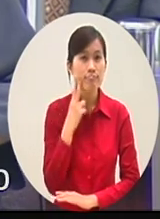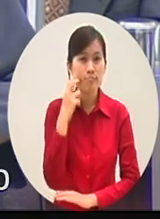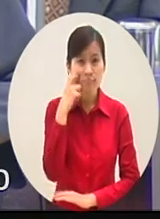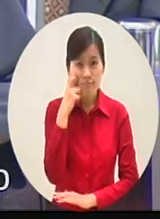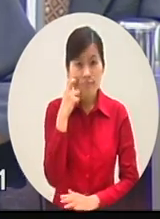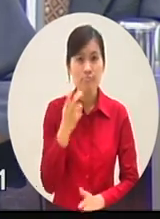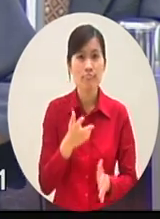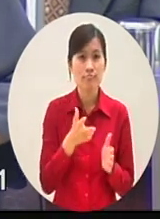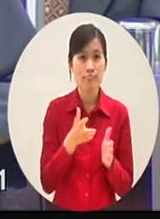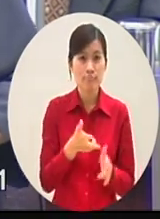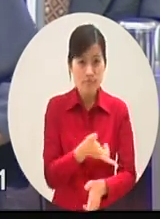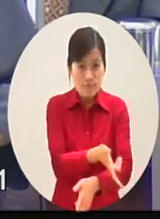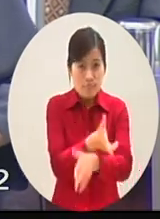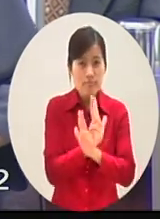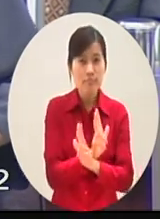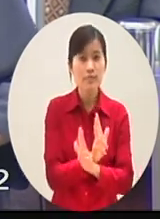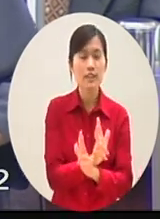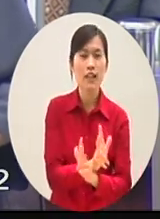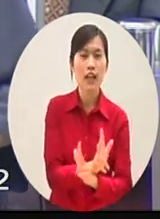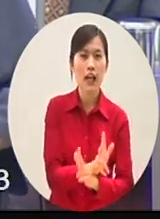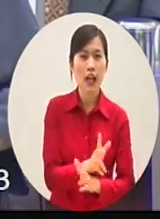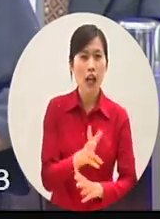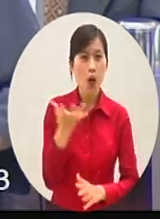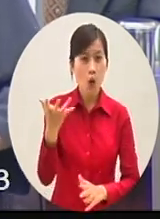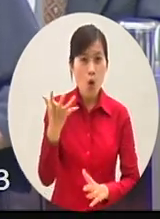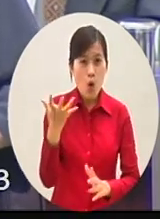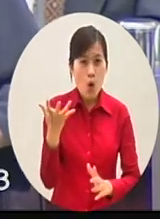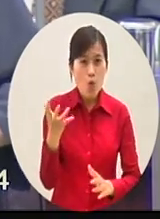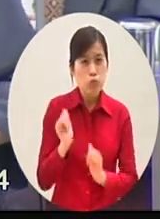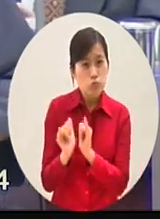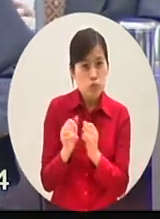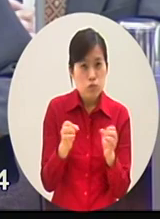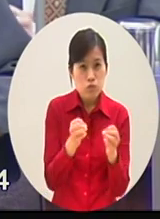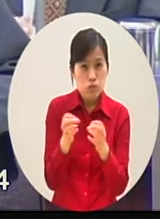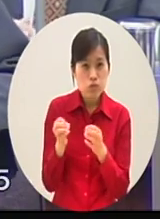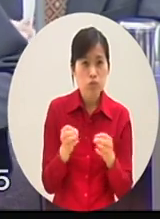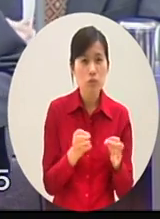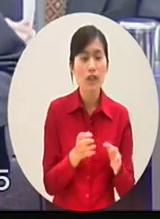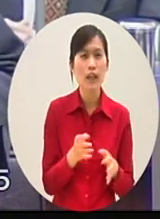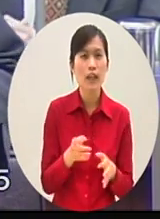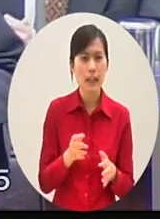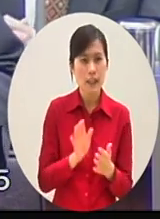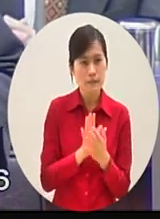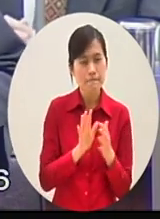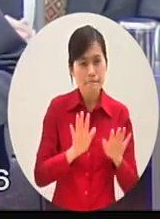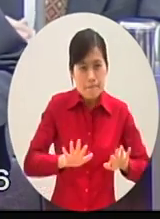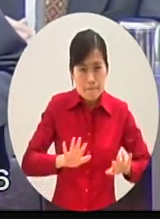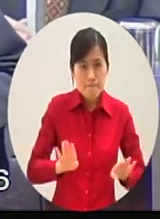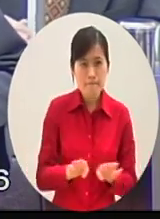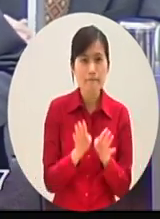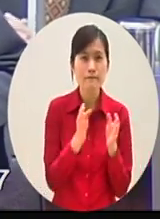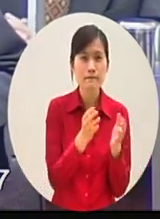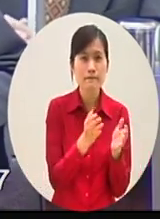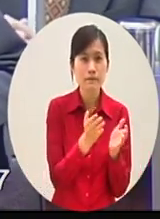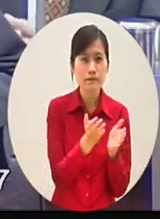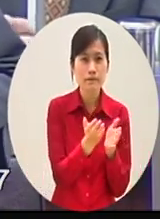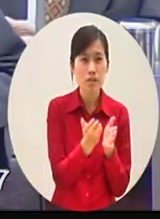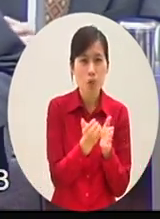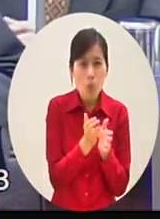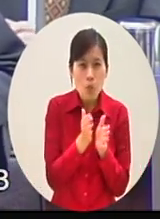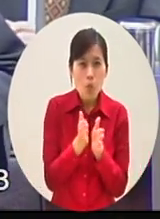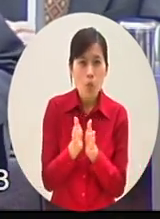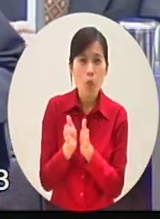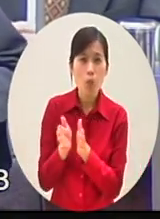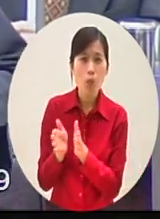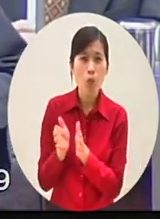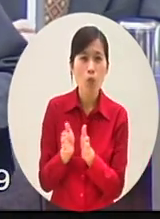大家有在讨论，这个铁桥是不是要甲整理，讲后摆一旦它的结构都还很好，是